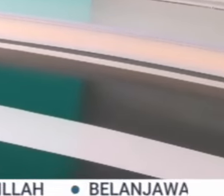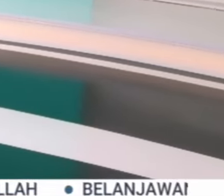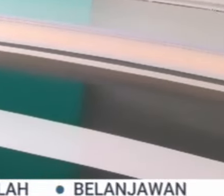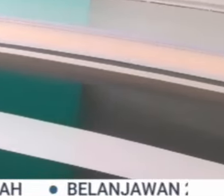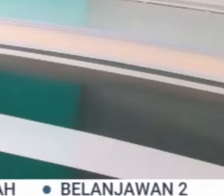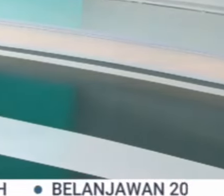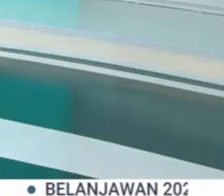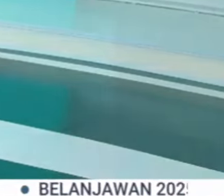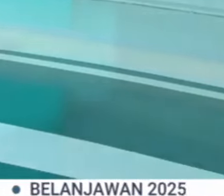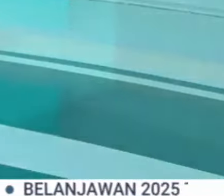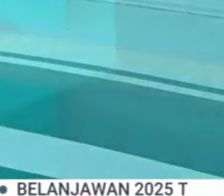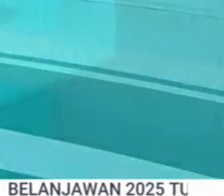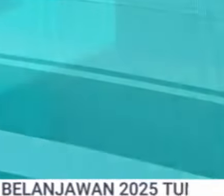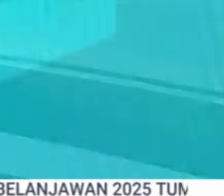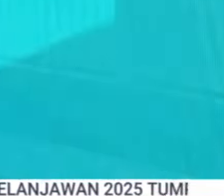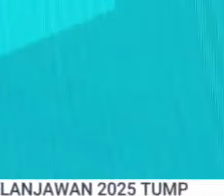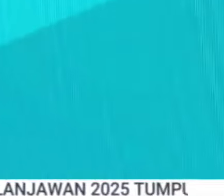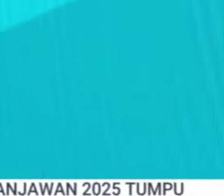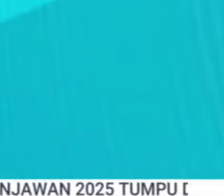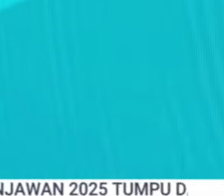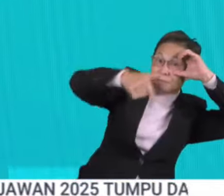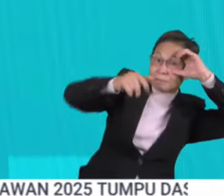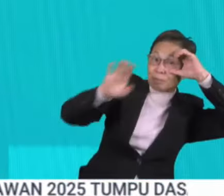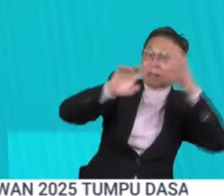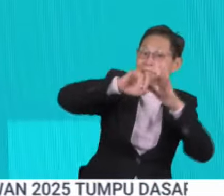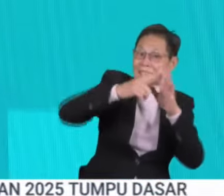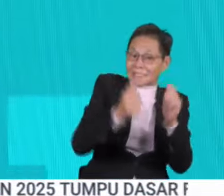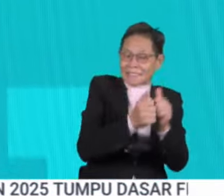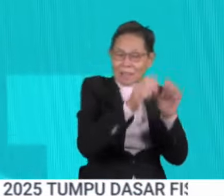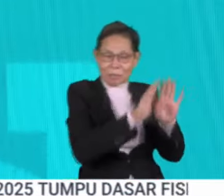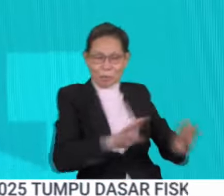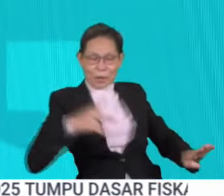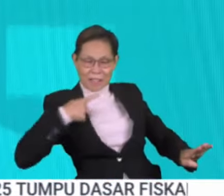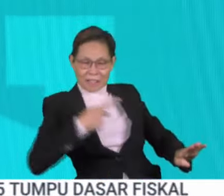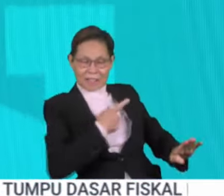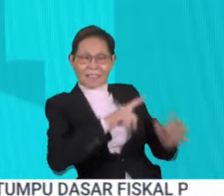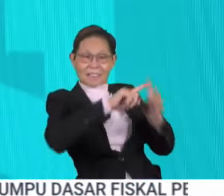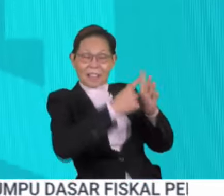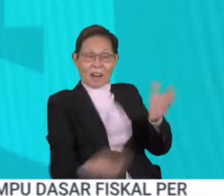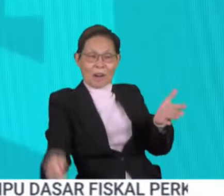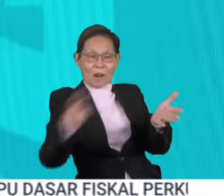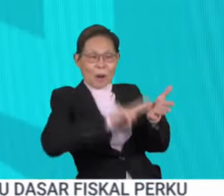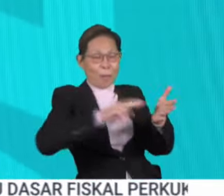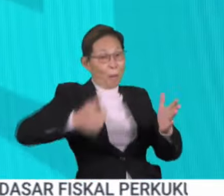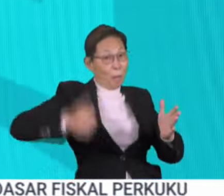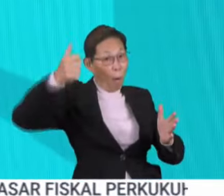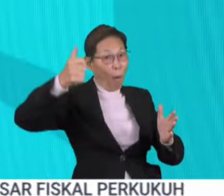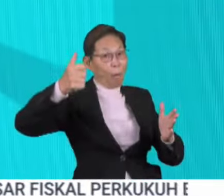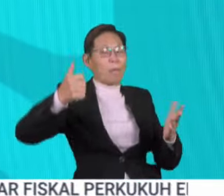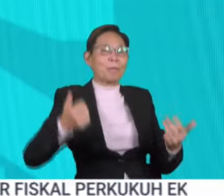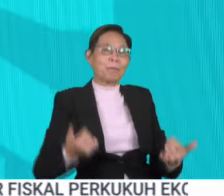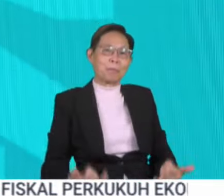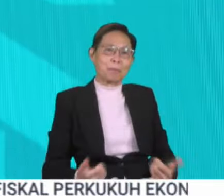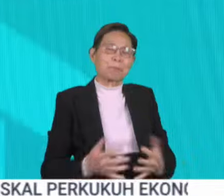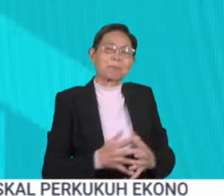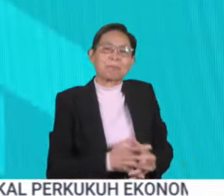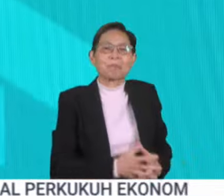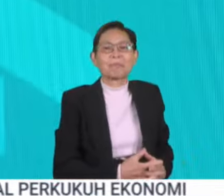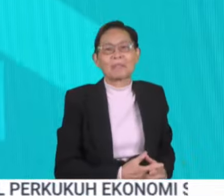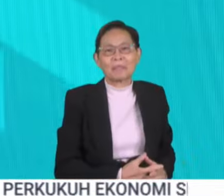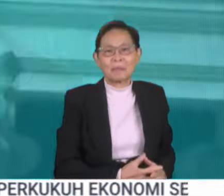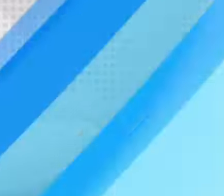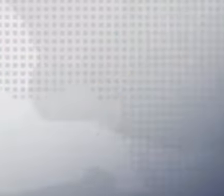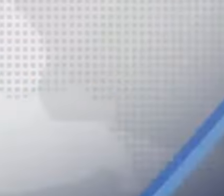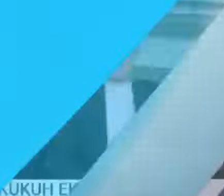Assalamualaikum. Salam Malaysia Madani. Kanta 744 mendahului berita dimulakan dengan rangkuman laporan utama dalam segmen esensi.